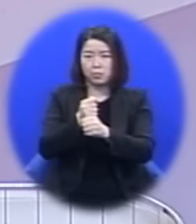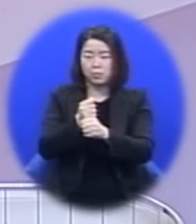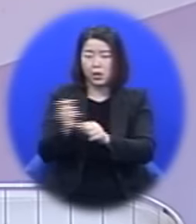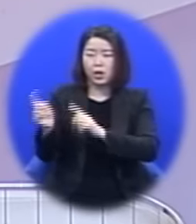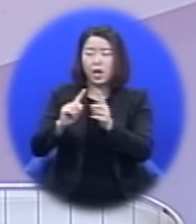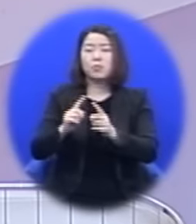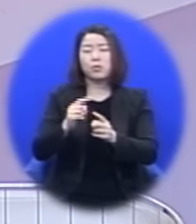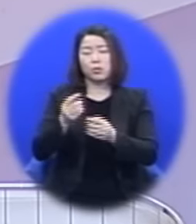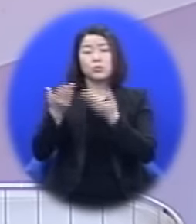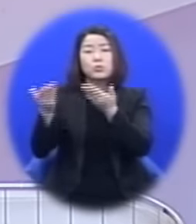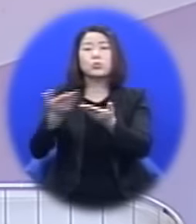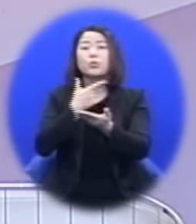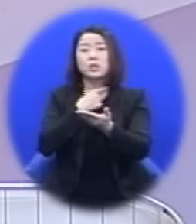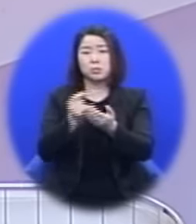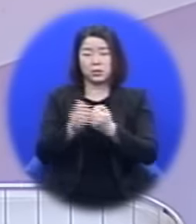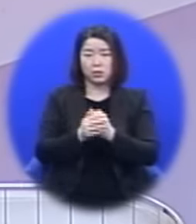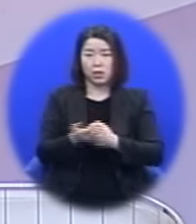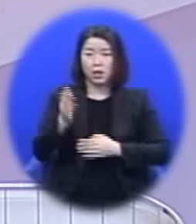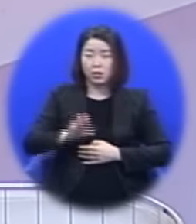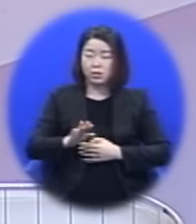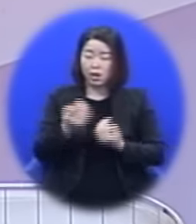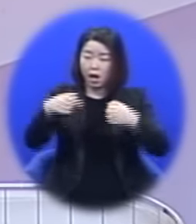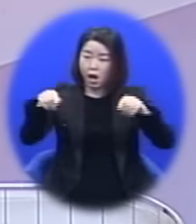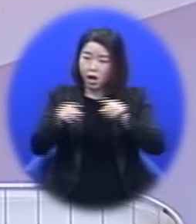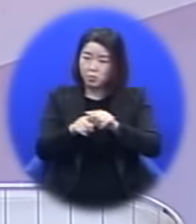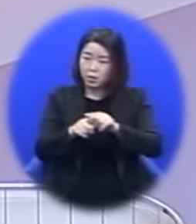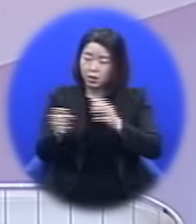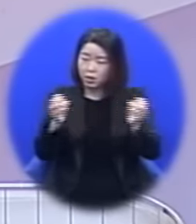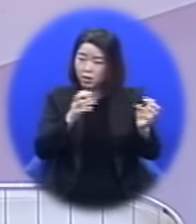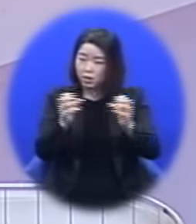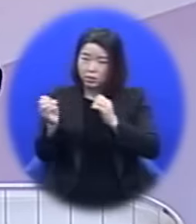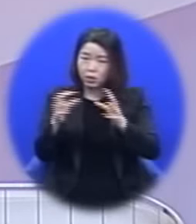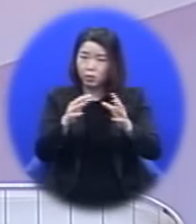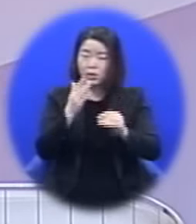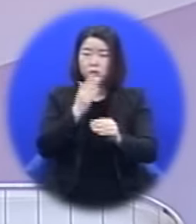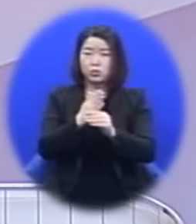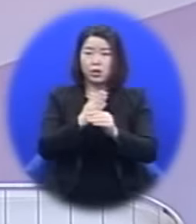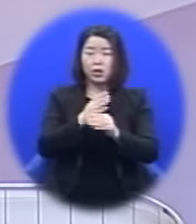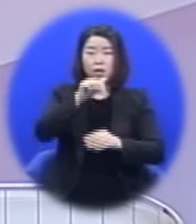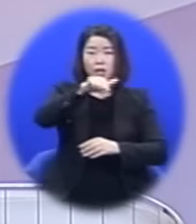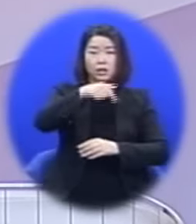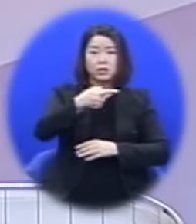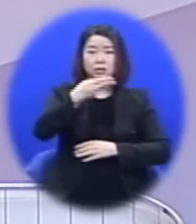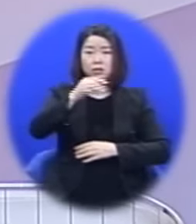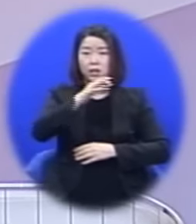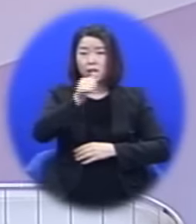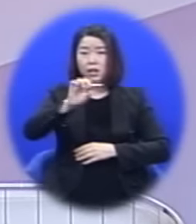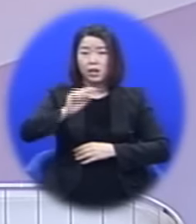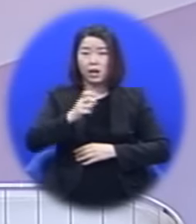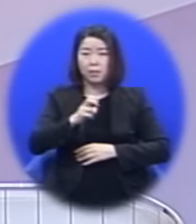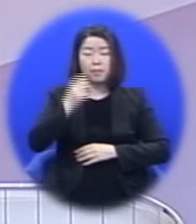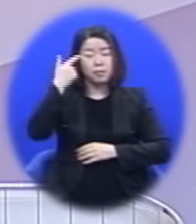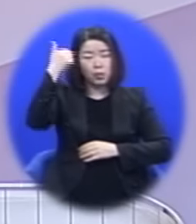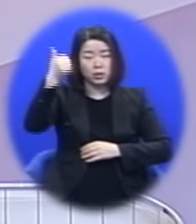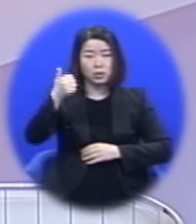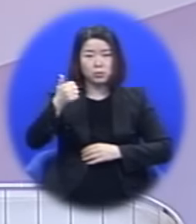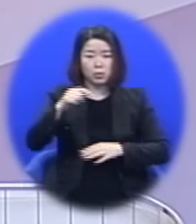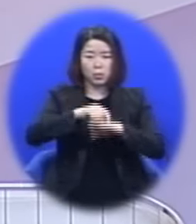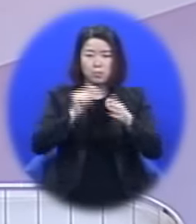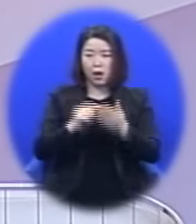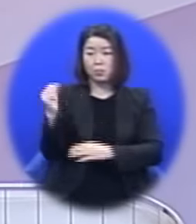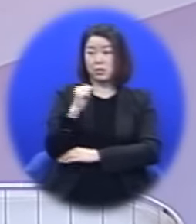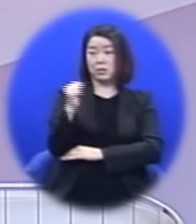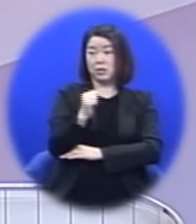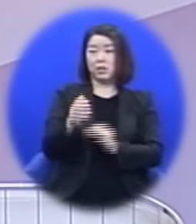때문이죠. 그런데 같이 이야기를 나누다가 빌리 그레이엄 목사님도 믿음이 흔들리기 시작했어요.